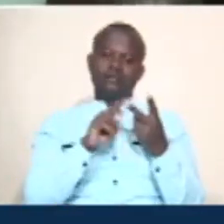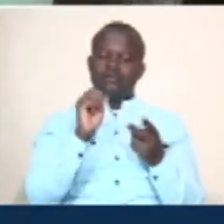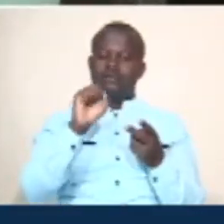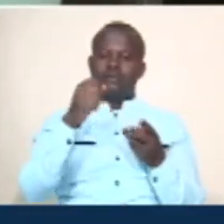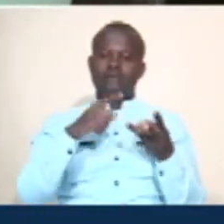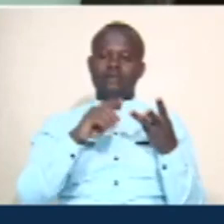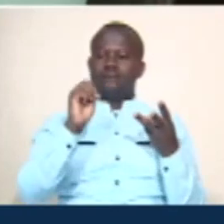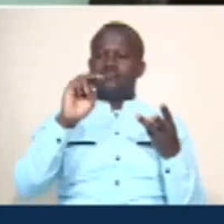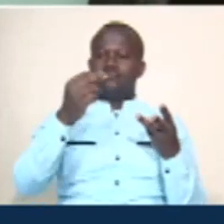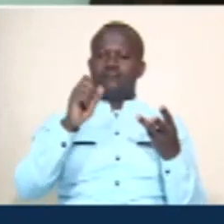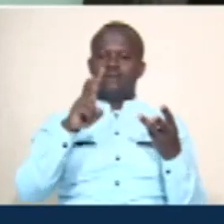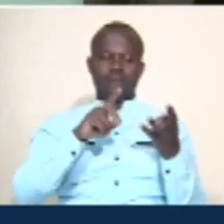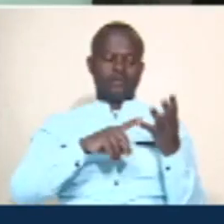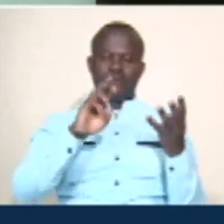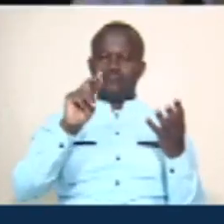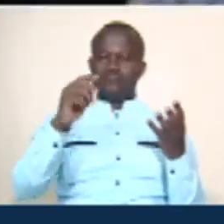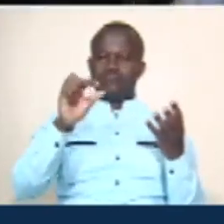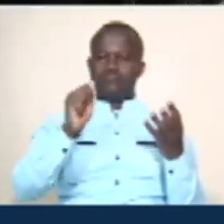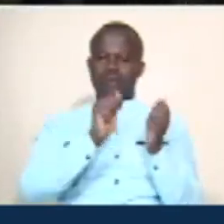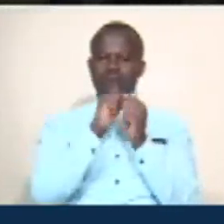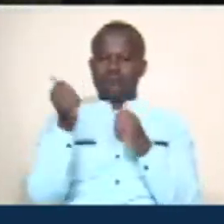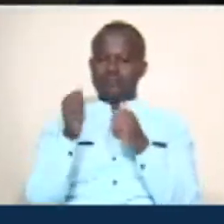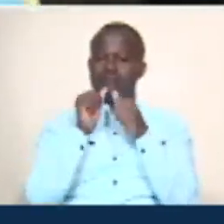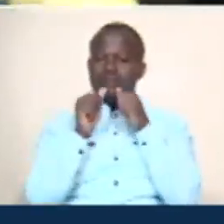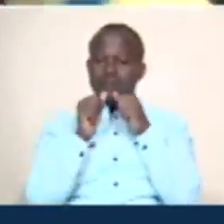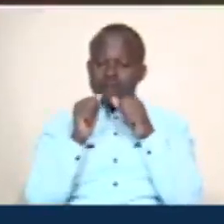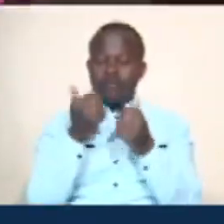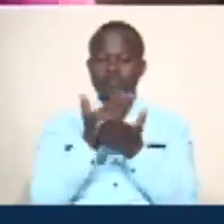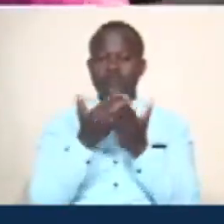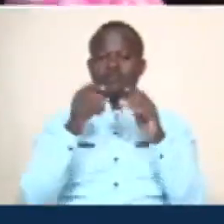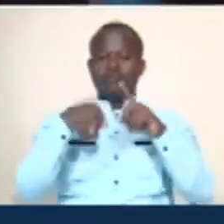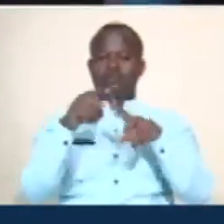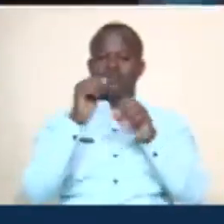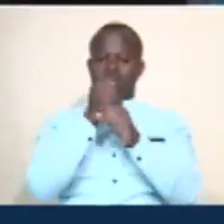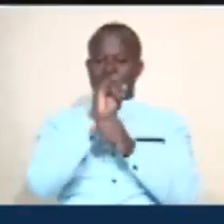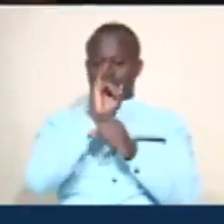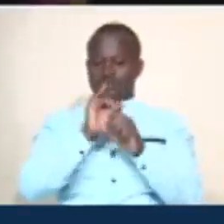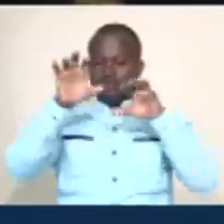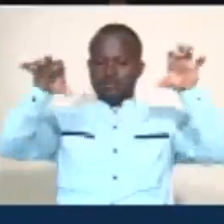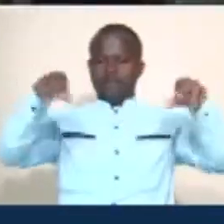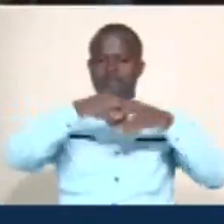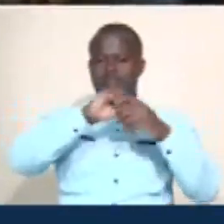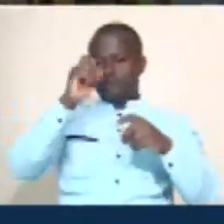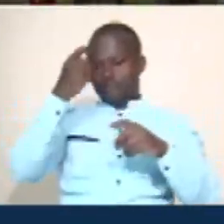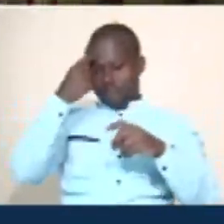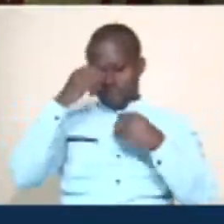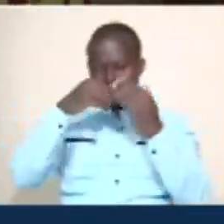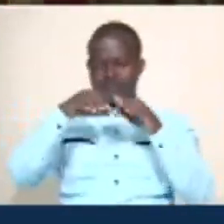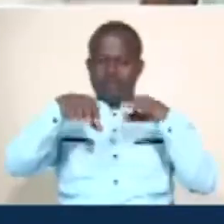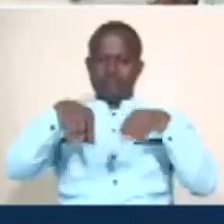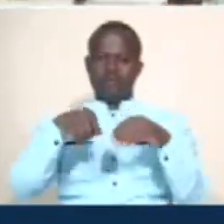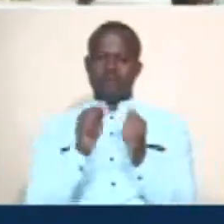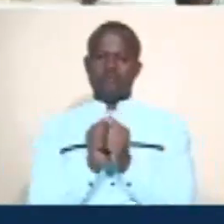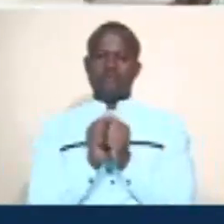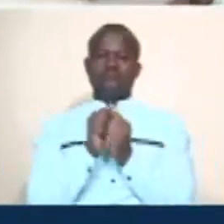amashi, amahavu, iringara, igiswahili n'izindi. Barasaba bakomeje ko ubwicanyi bukorerwa abatutsi aho bari hose muri Repubulika Iharanira Demokarasi